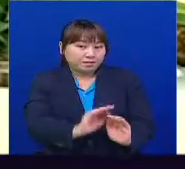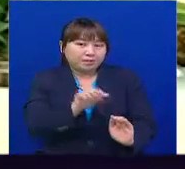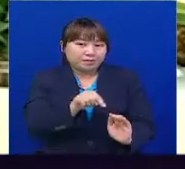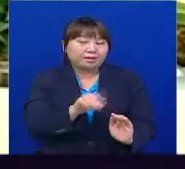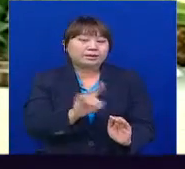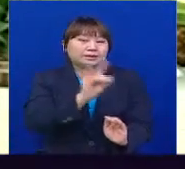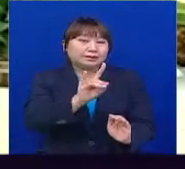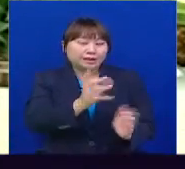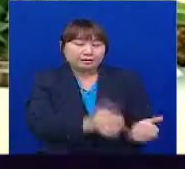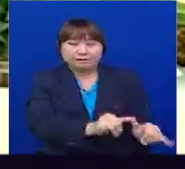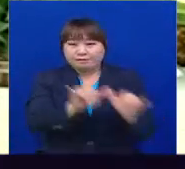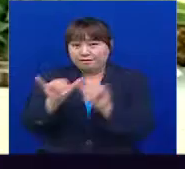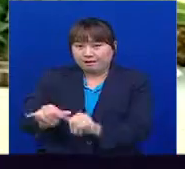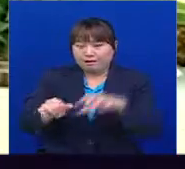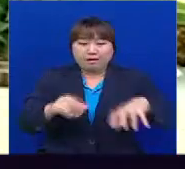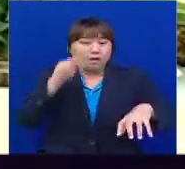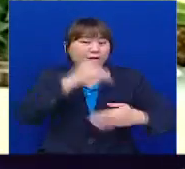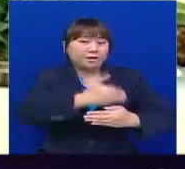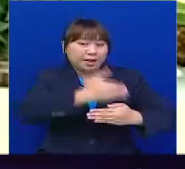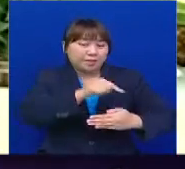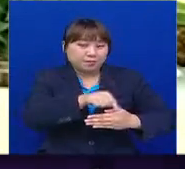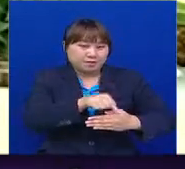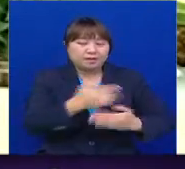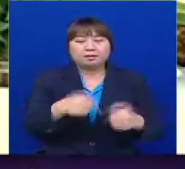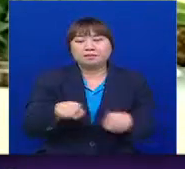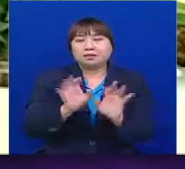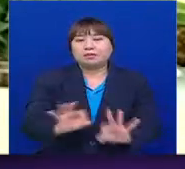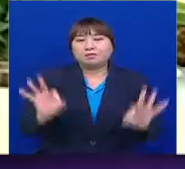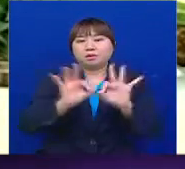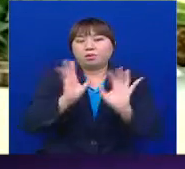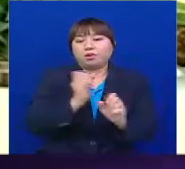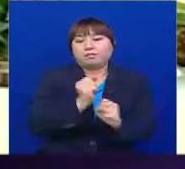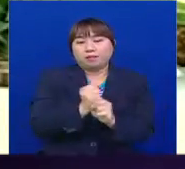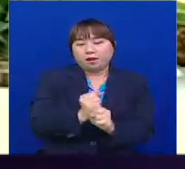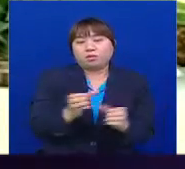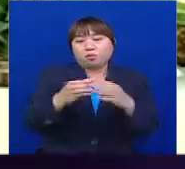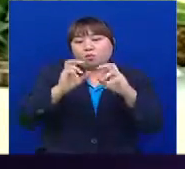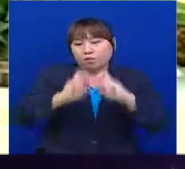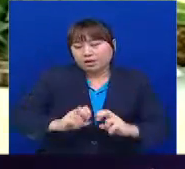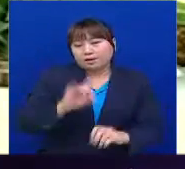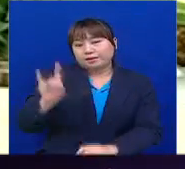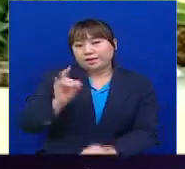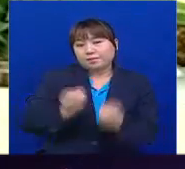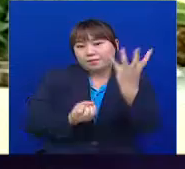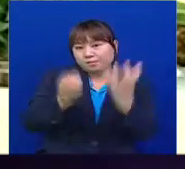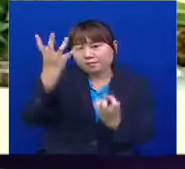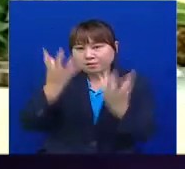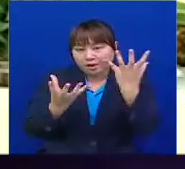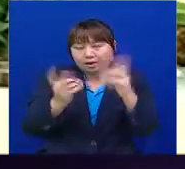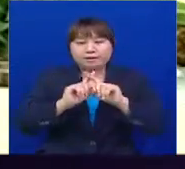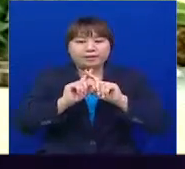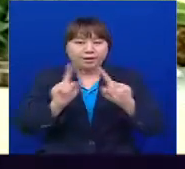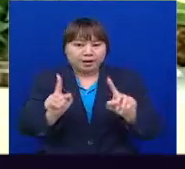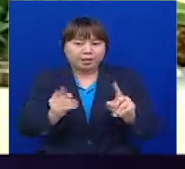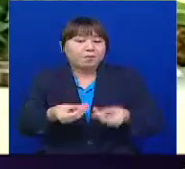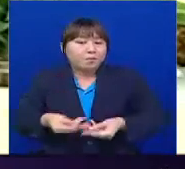พยพสัตว์ออกจากพื้นที่ของอ่างเก็บน้ำห้วยสมงถือว่าเป็นอีกหนึ่งงานสำคัญของเจ้าหน้าที่กลุ่มงานวิจัยสัตว์ป่าสำนักอนุรักษ์สัตว์ป่าแต่ว่า